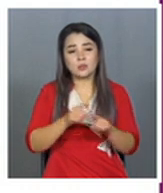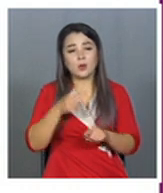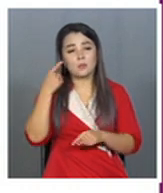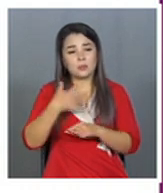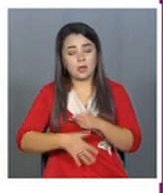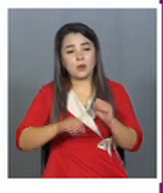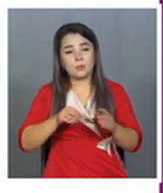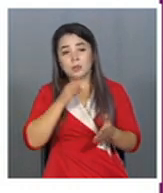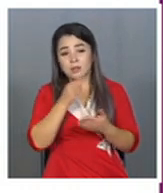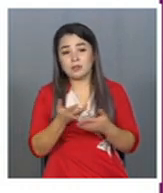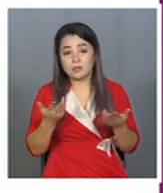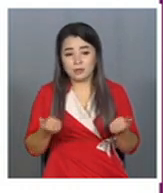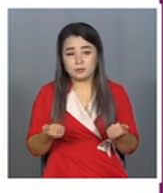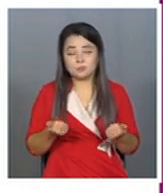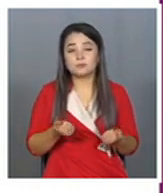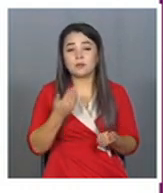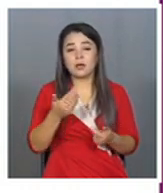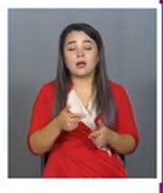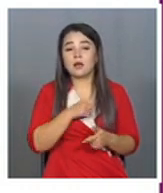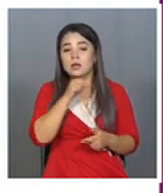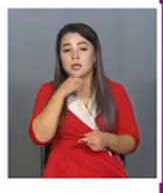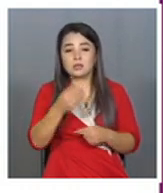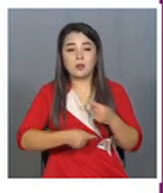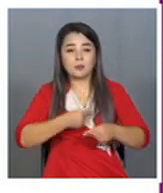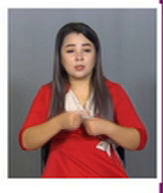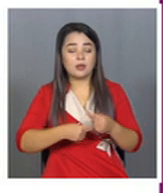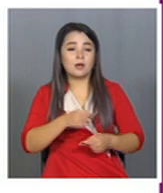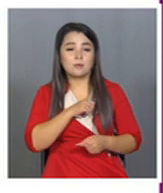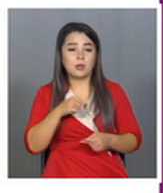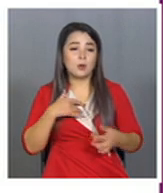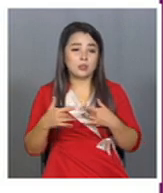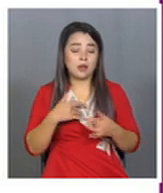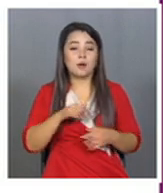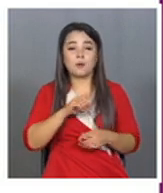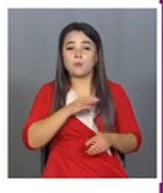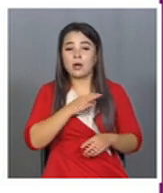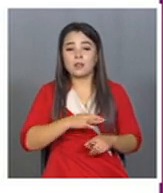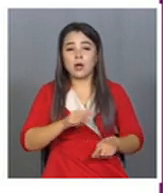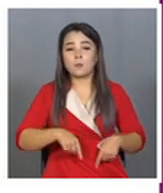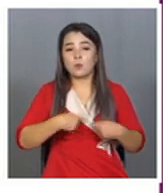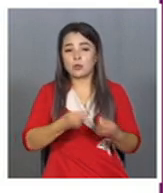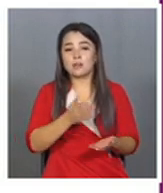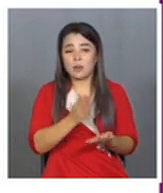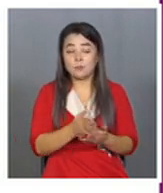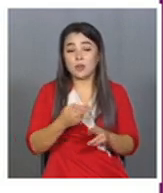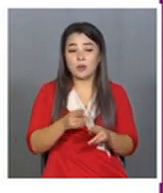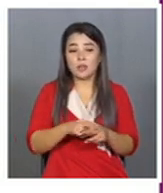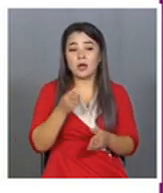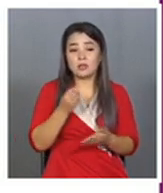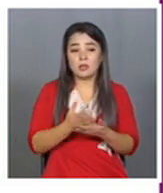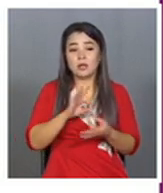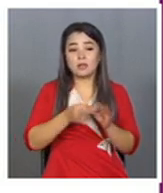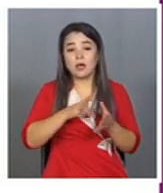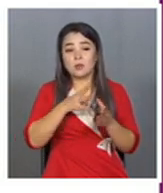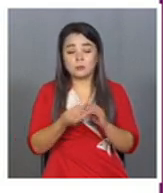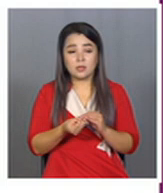түсінген боларсың. Ата өнері балаға мұра. Иә, әже, ал сол асыл қазынаны